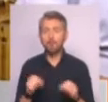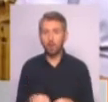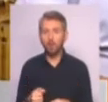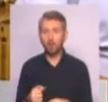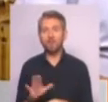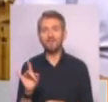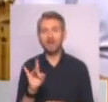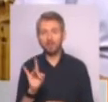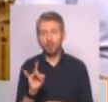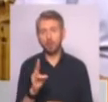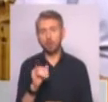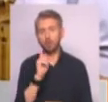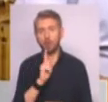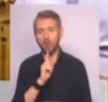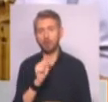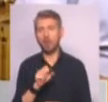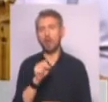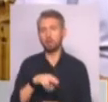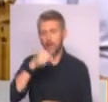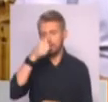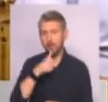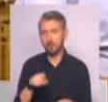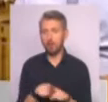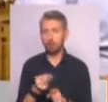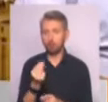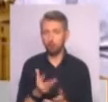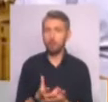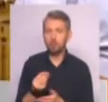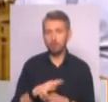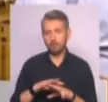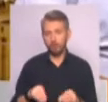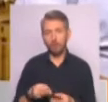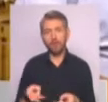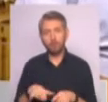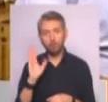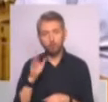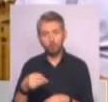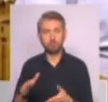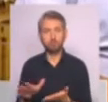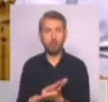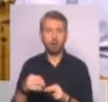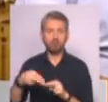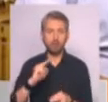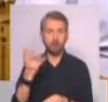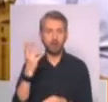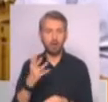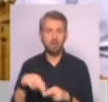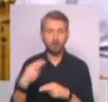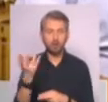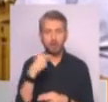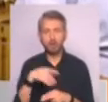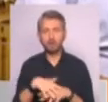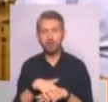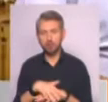размере, пока не за апрель месяц. Вот такую сумму заплачу и все. Остальное будут погашать, когда они начислят